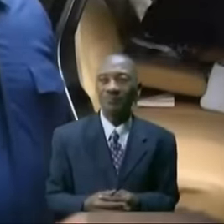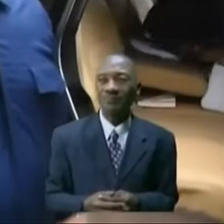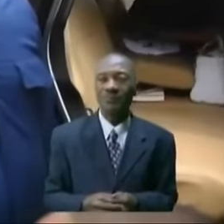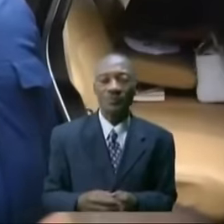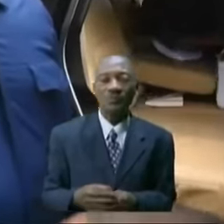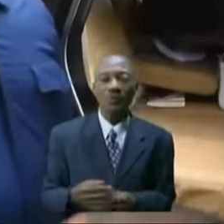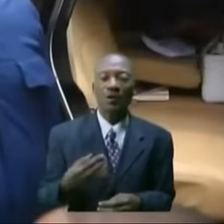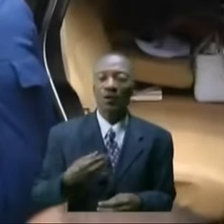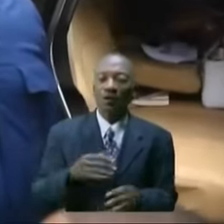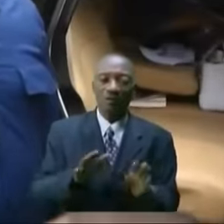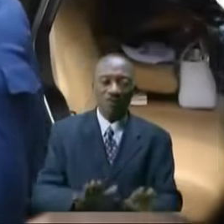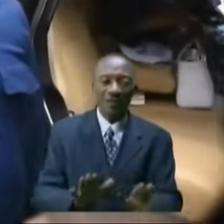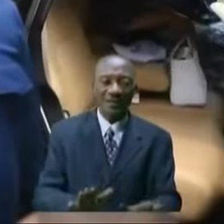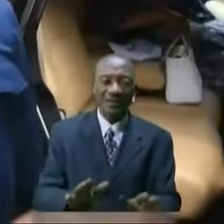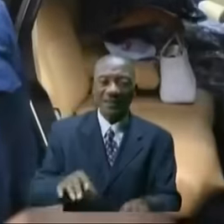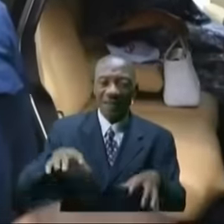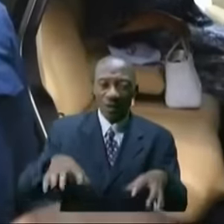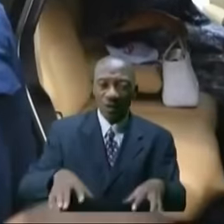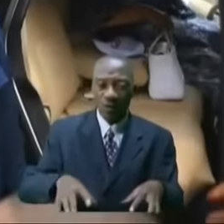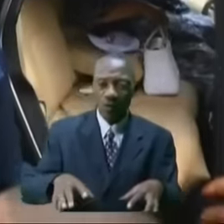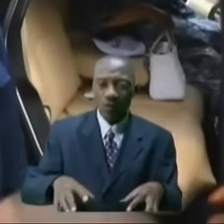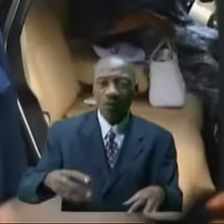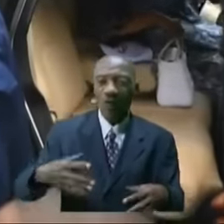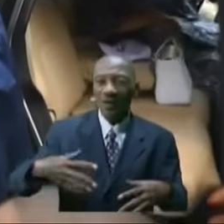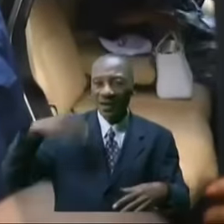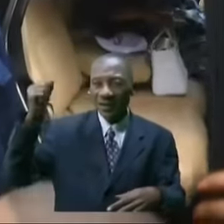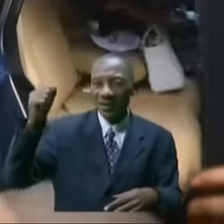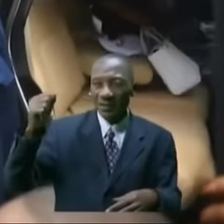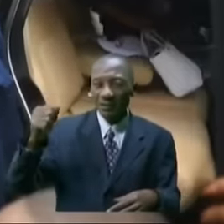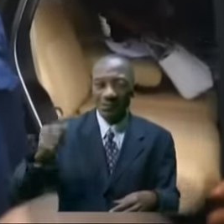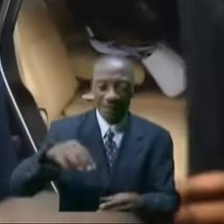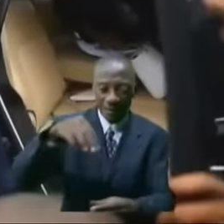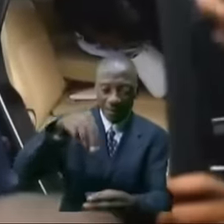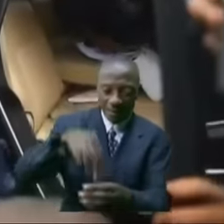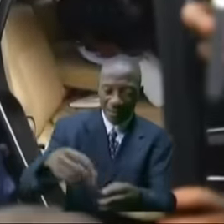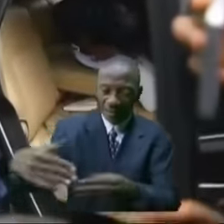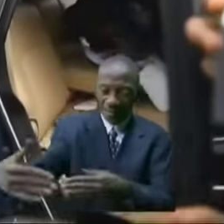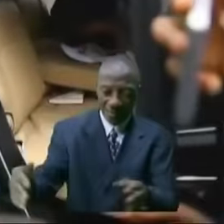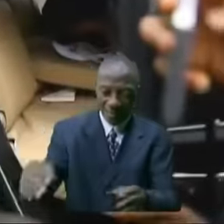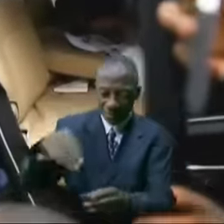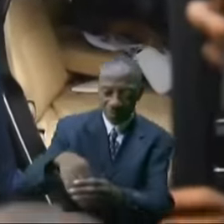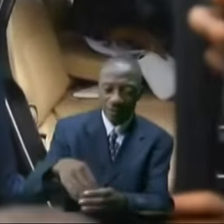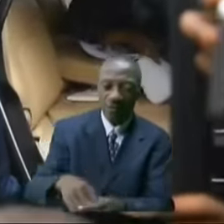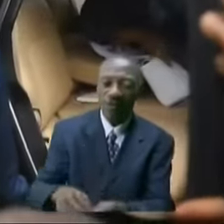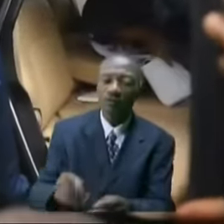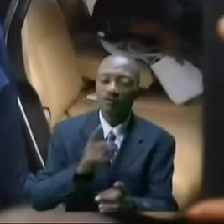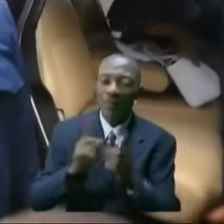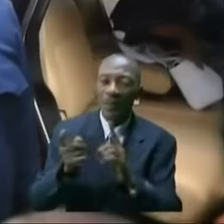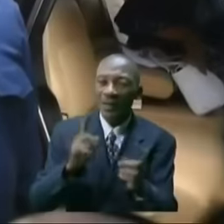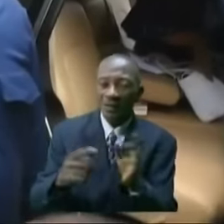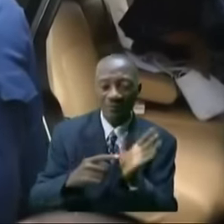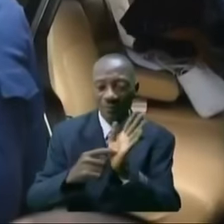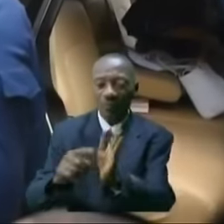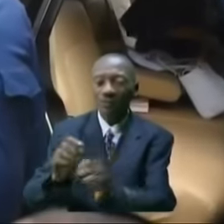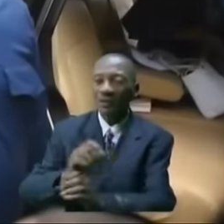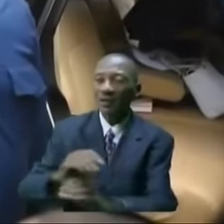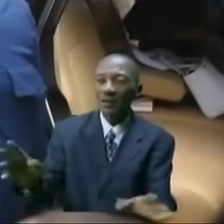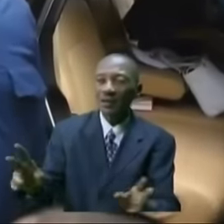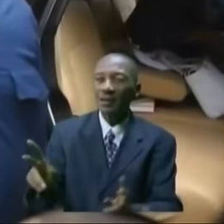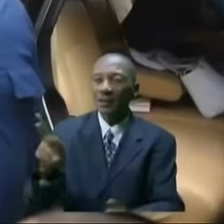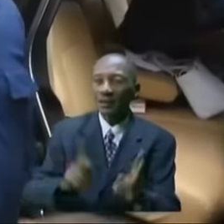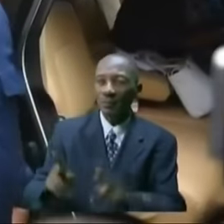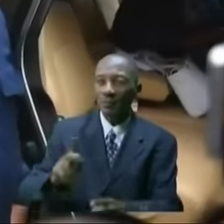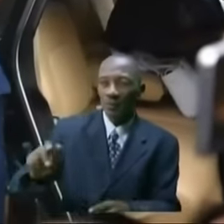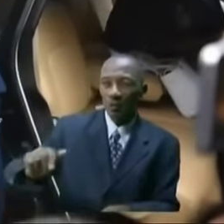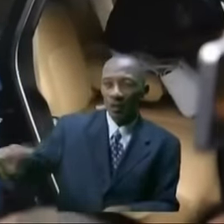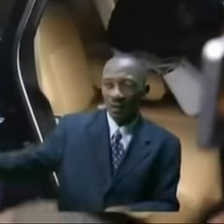gagner. Les urnes vont parler. Et le peuple va accepter le résultat des urnes. N'est-ce pas? Nous